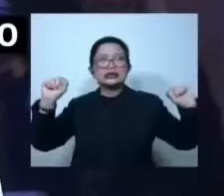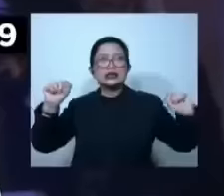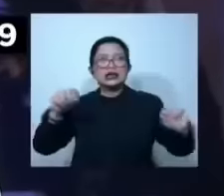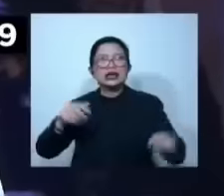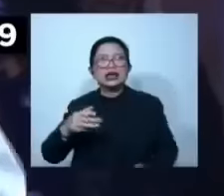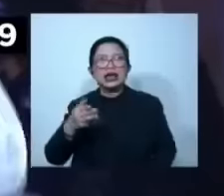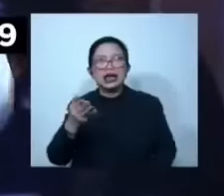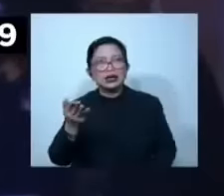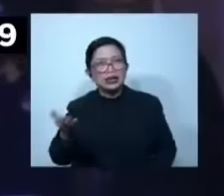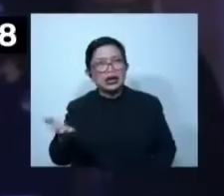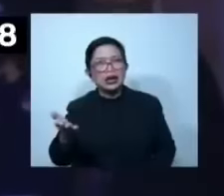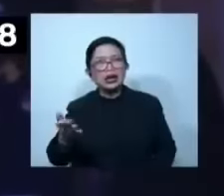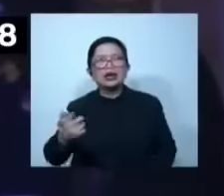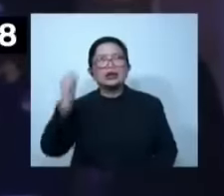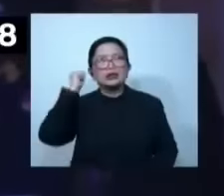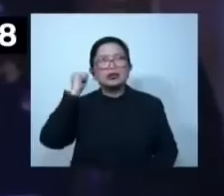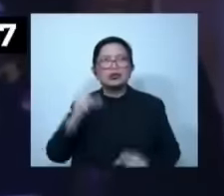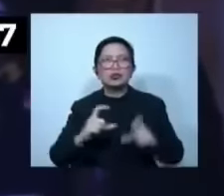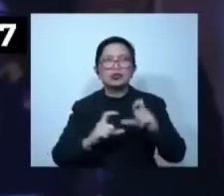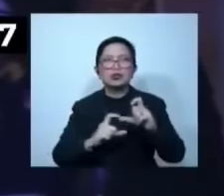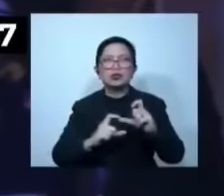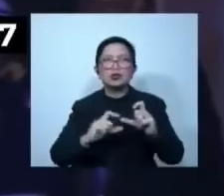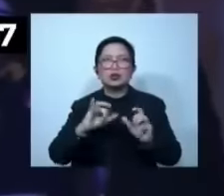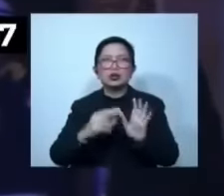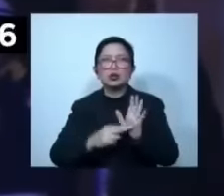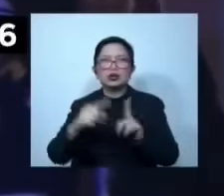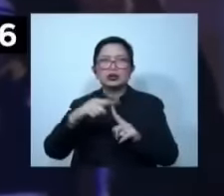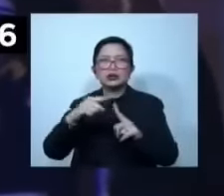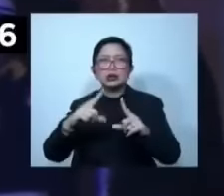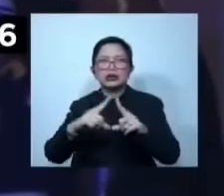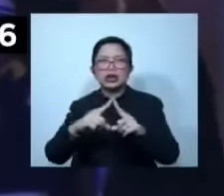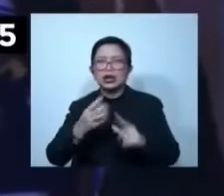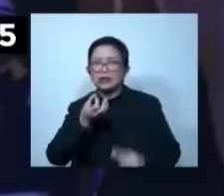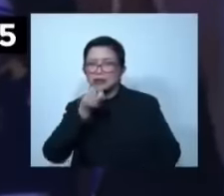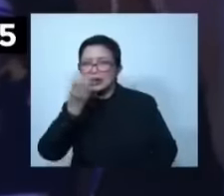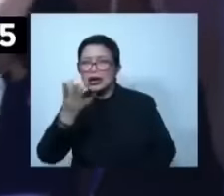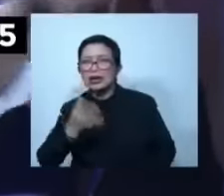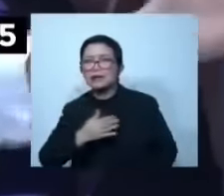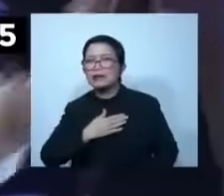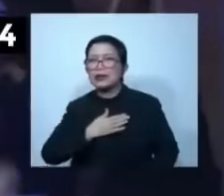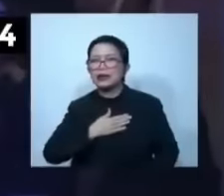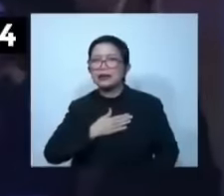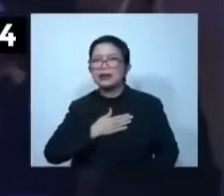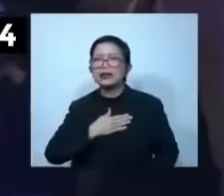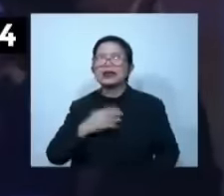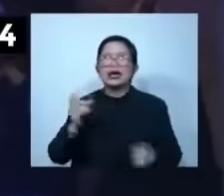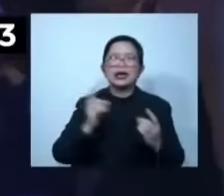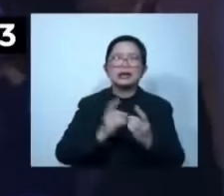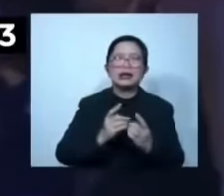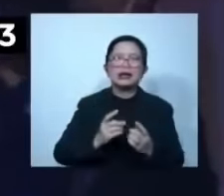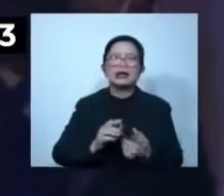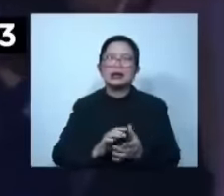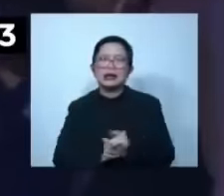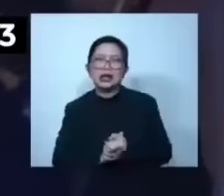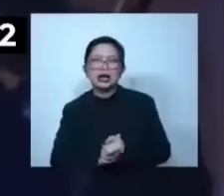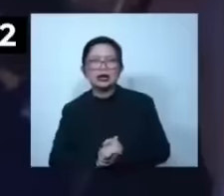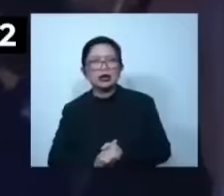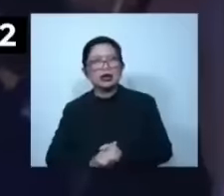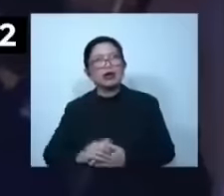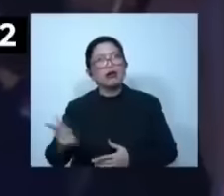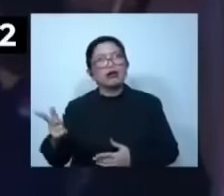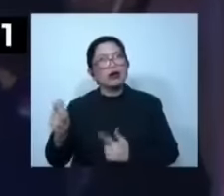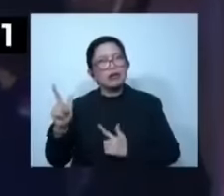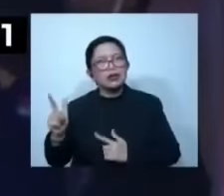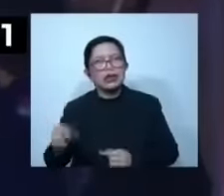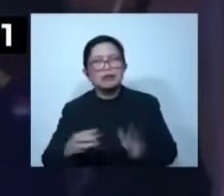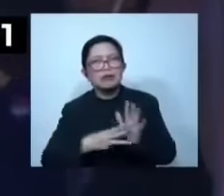Ibu Sinta yang ketika menyampaikan pendapat harus berurusan dengan aparat keamanan. Ada Melki, ketua BEM yang kemudian ibunya harus